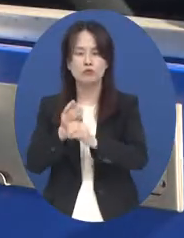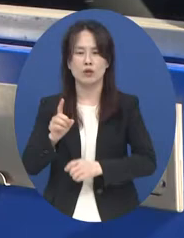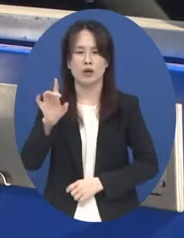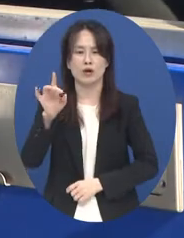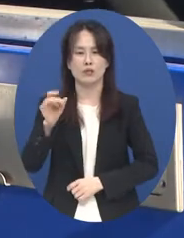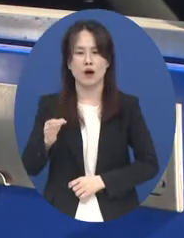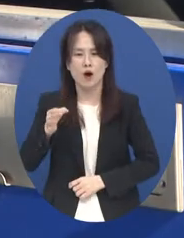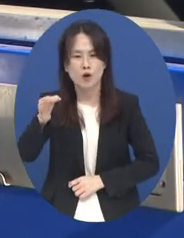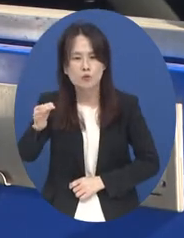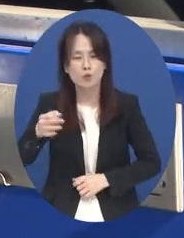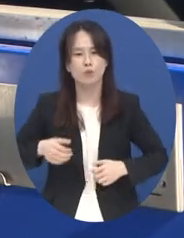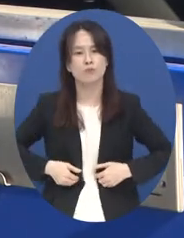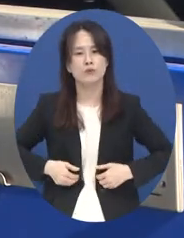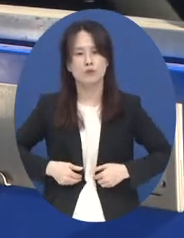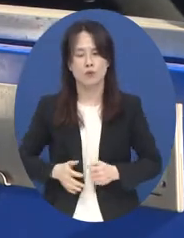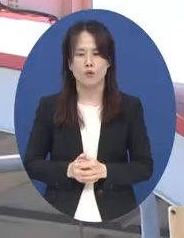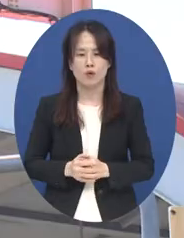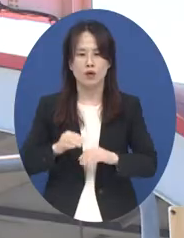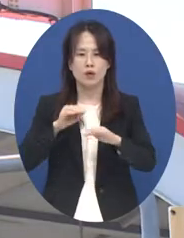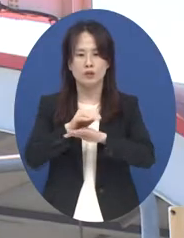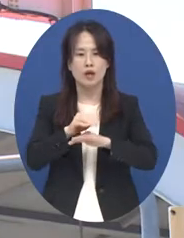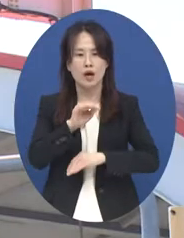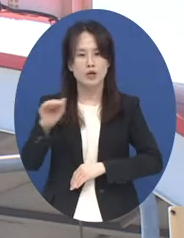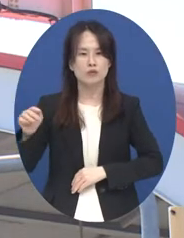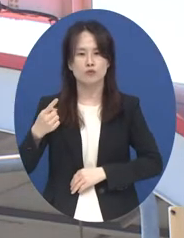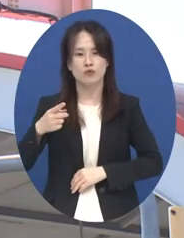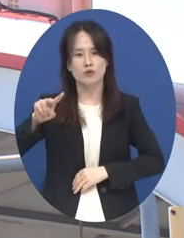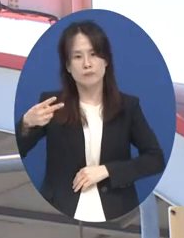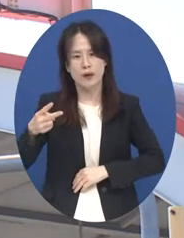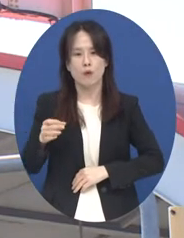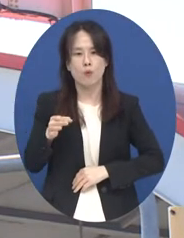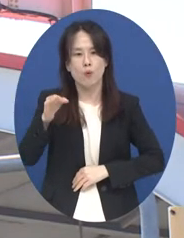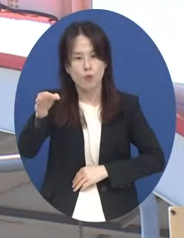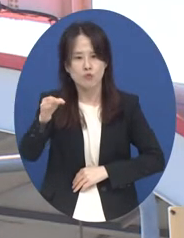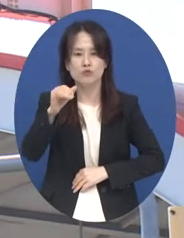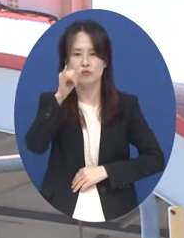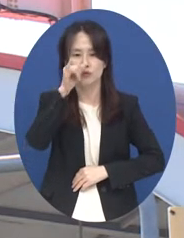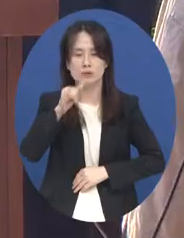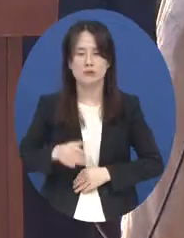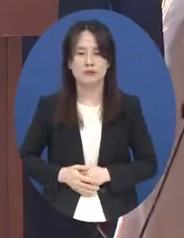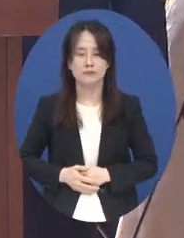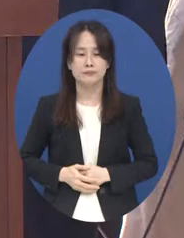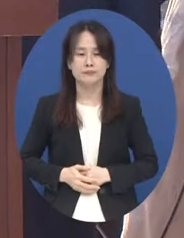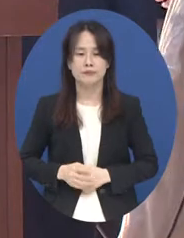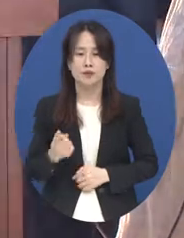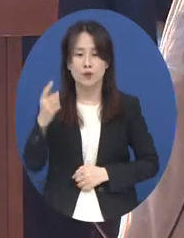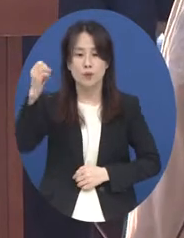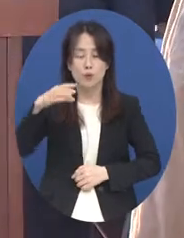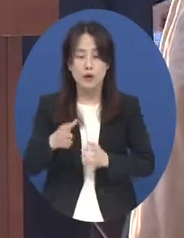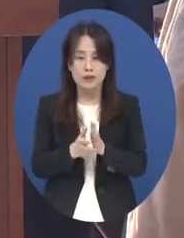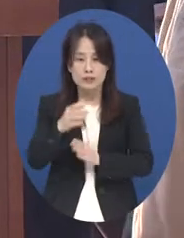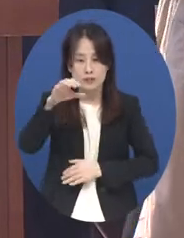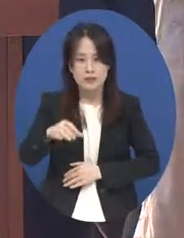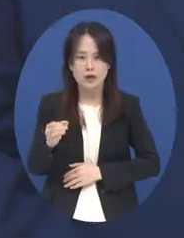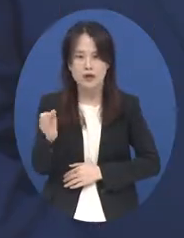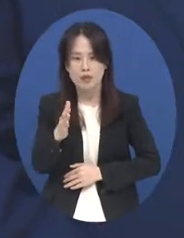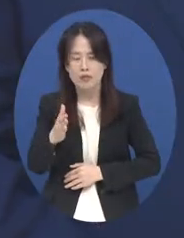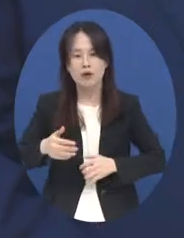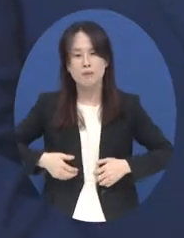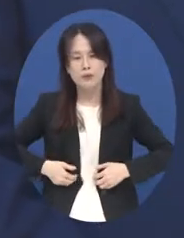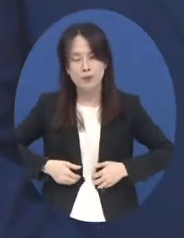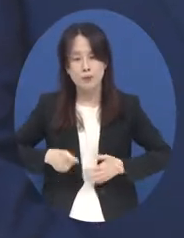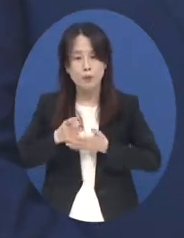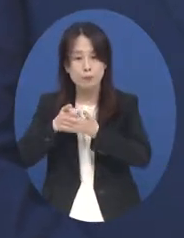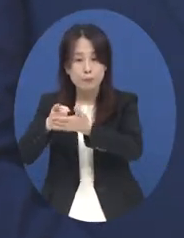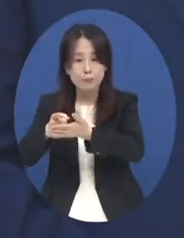유일한 유료도로로 중형 승용차 기준 1,200원의 통행료를 받았습니다. 고양시가 일산대교 무료화 필요성을